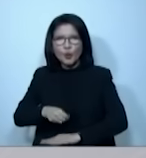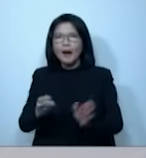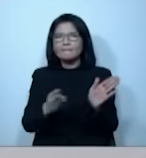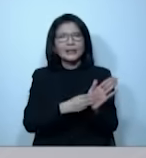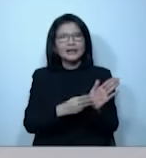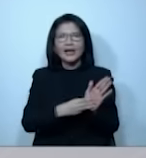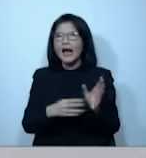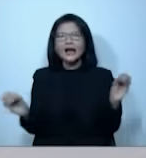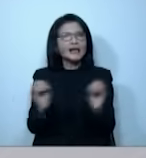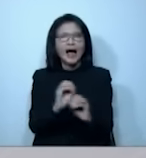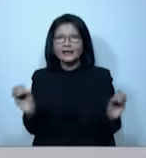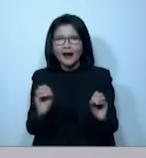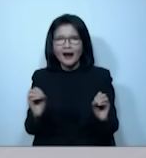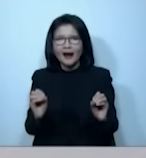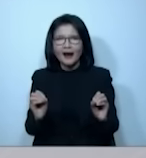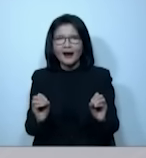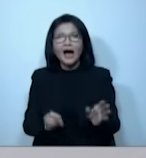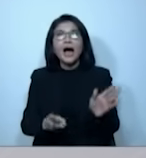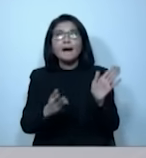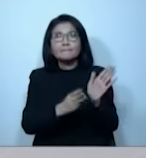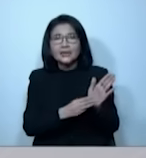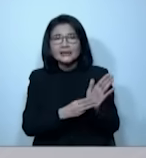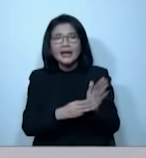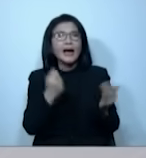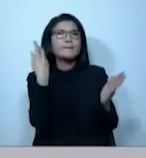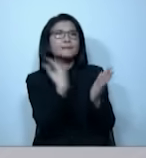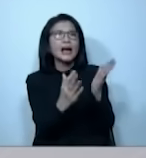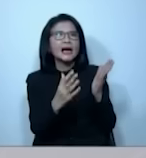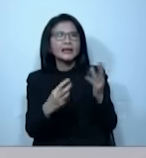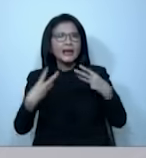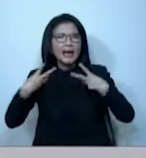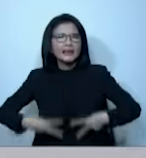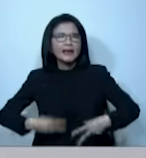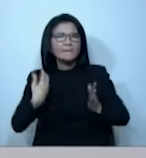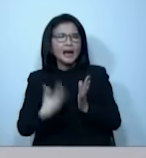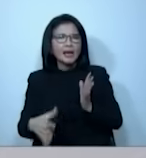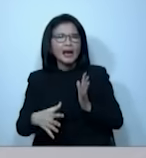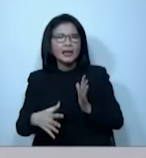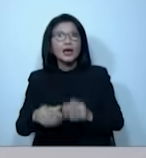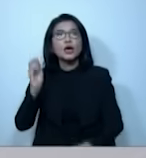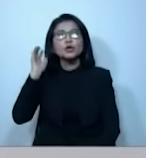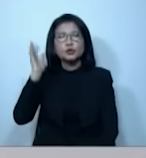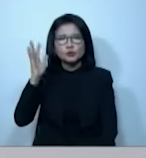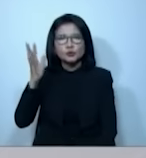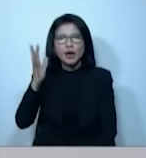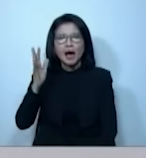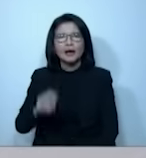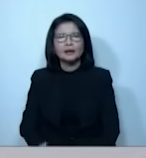masalah masalah yang dianggap pelanggaran etika sudah